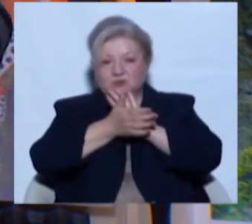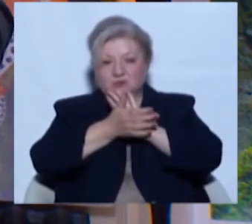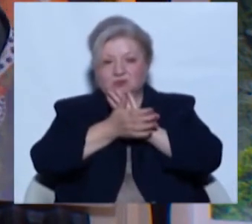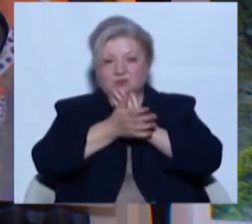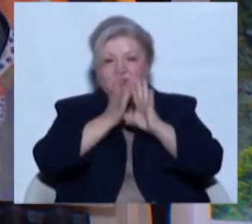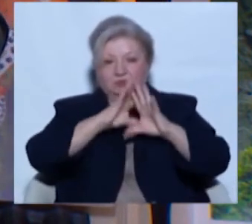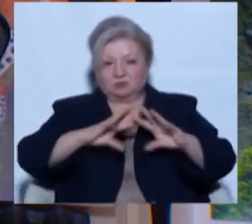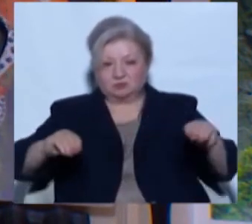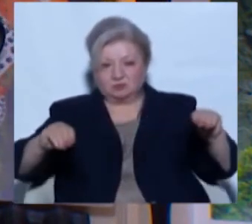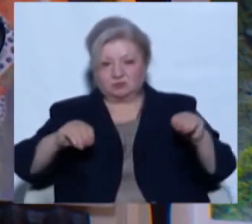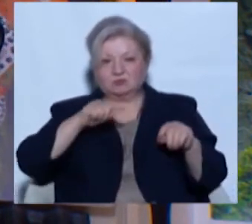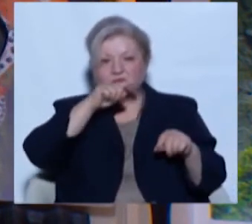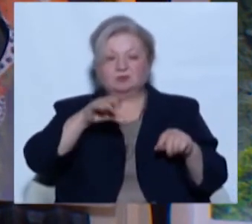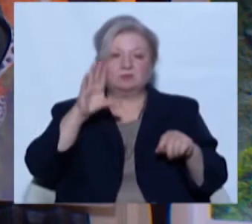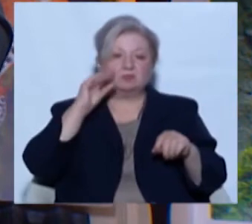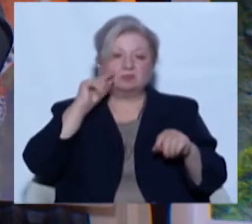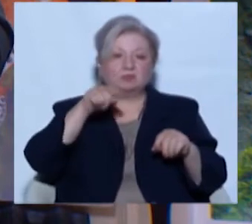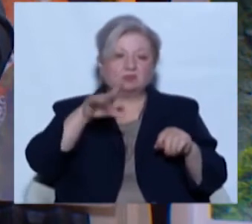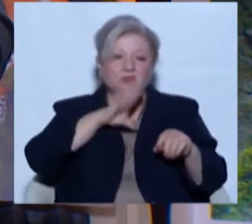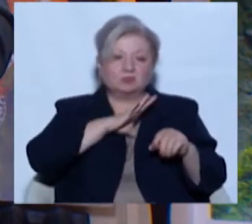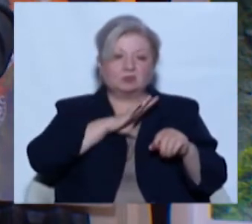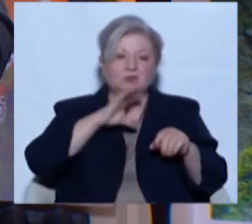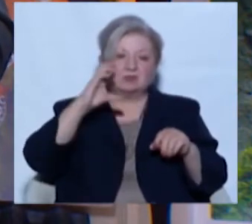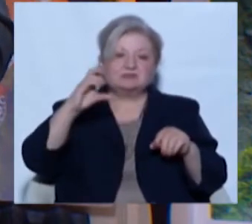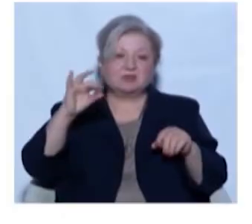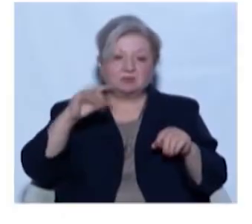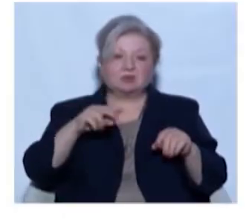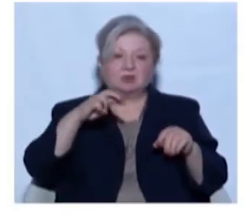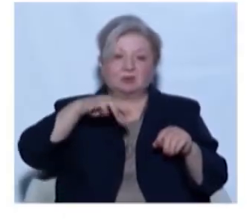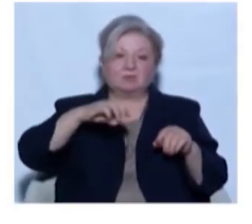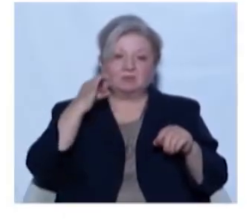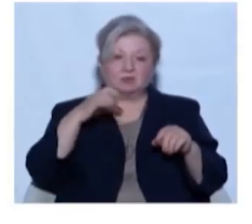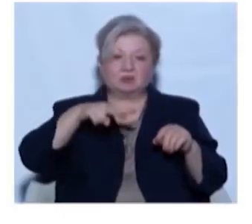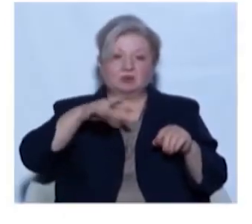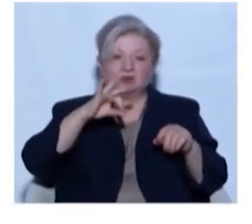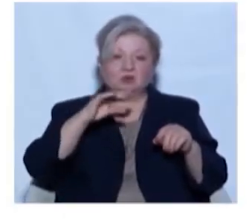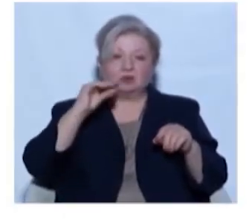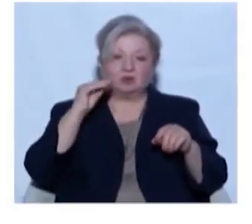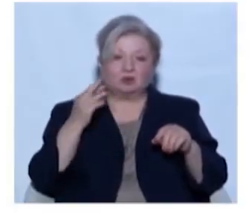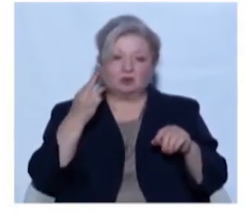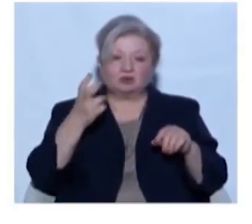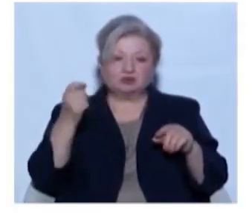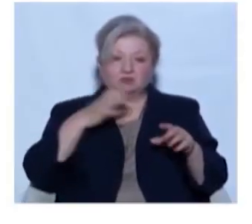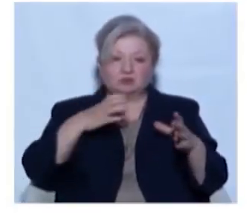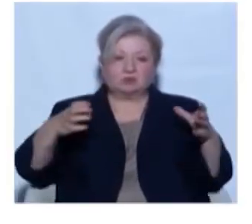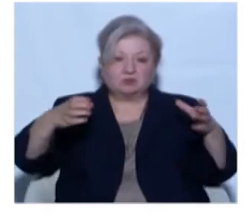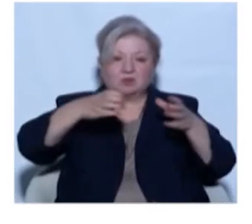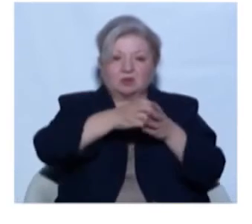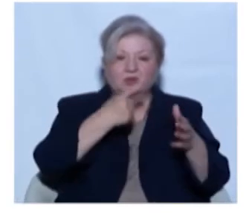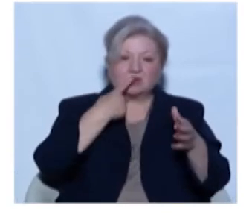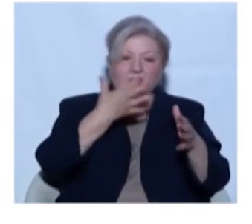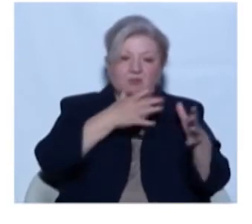დაკომპენსირება. მაშინდელი სერბეთის პრეზიდენტს სლობოდან მილოშევიჩს გაერთიანებული ერების ორგანიზაციამ და ნატომ